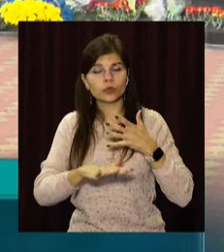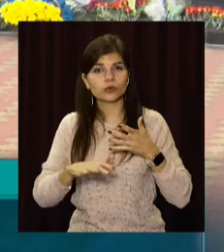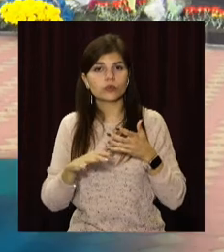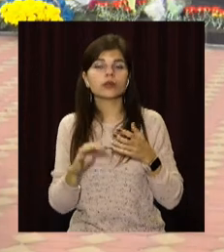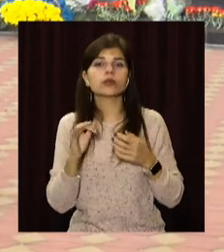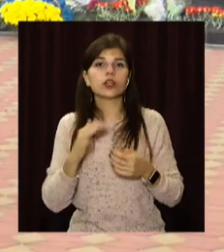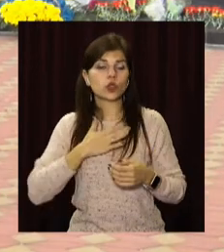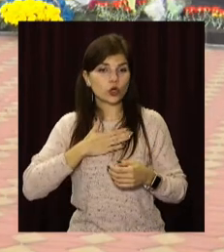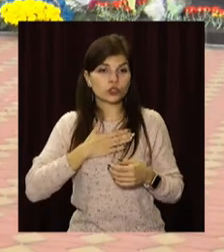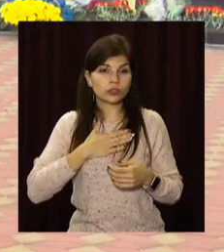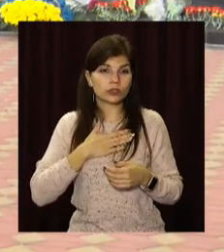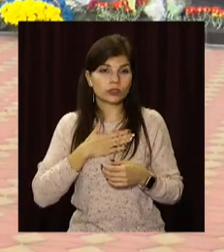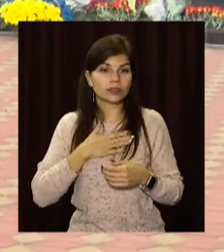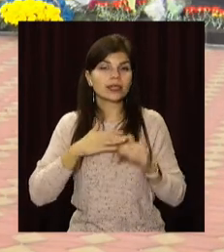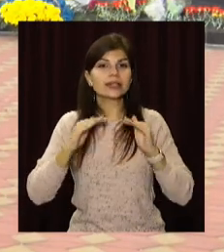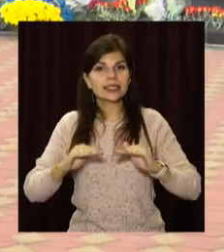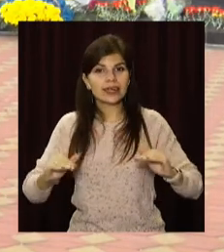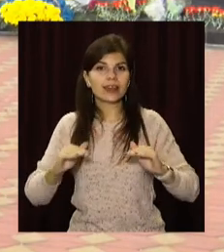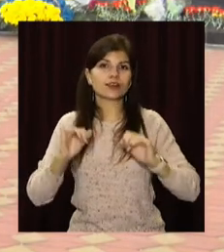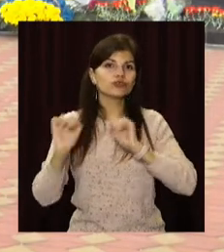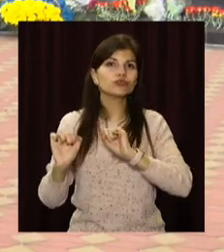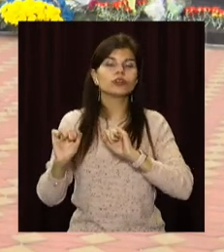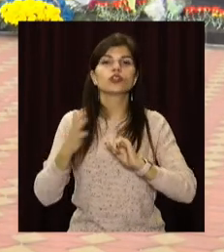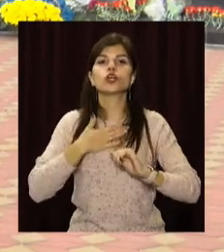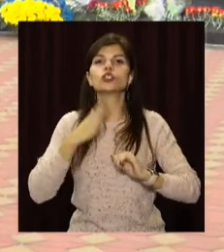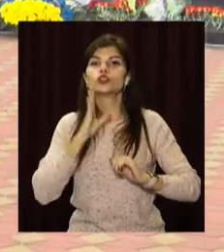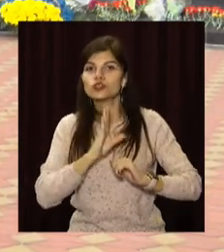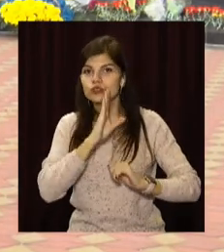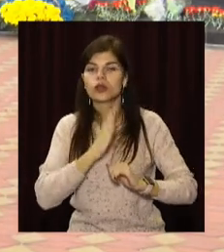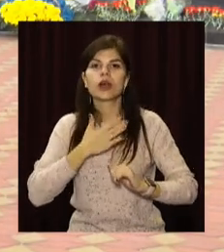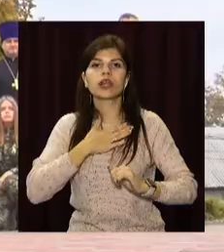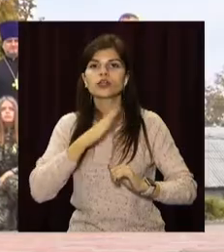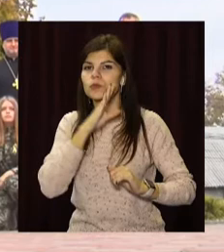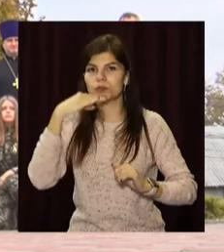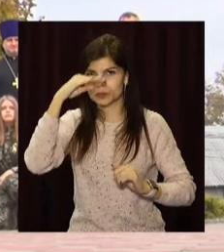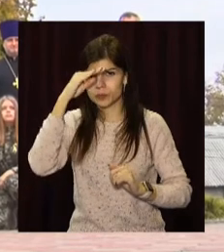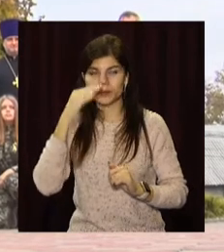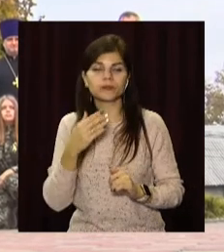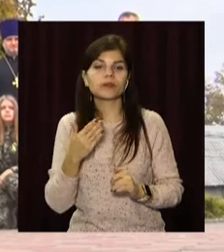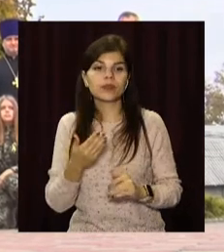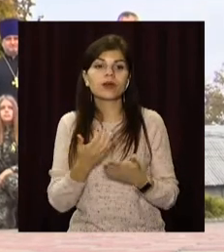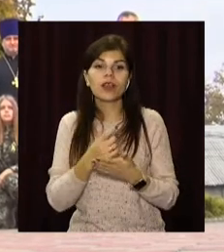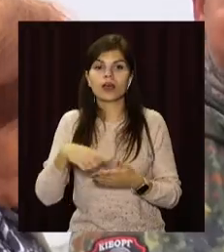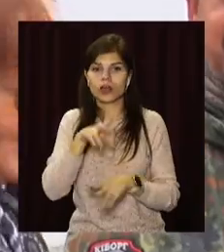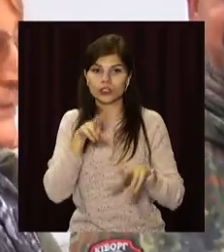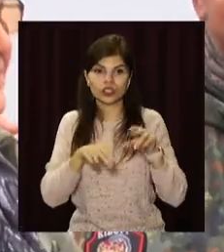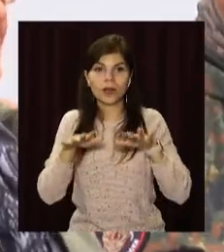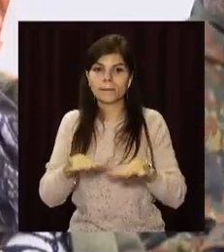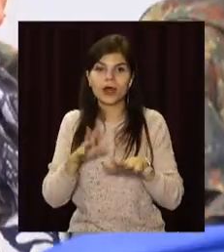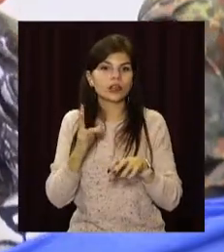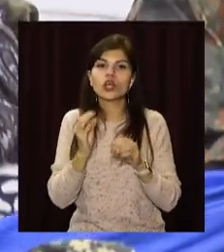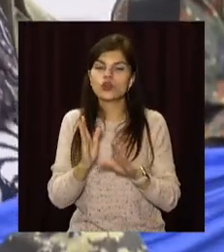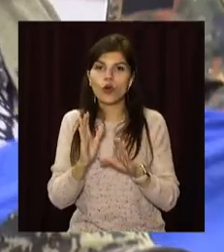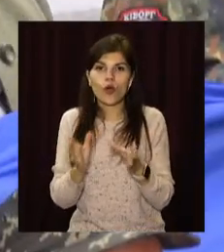наших дітей, наших жінок, наших батьків. У громаді вважають, це місце не лише